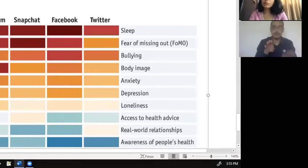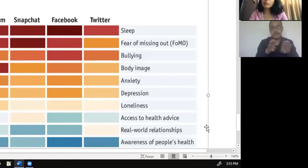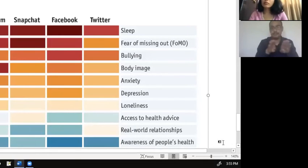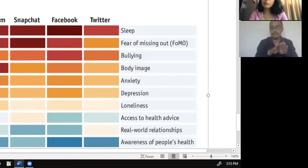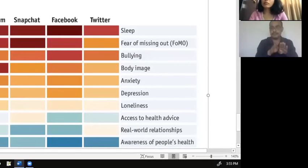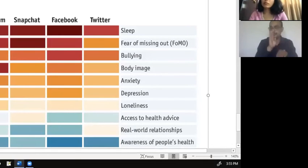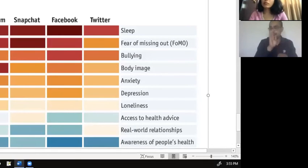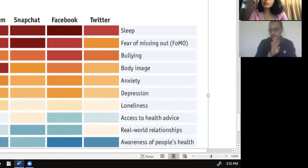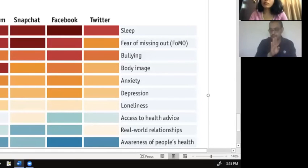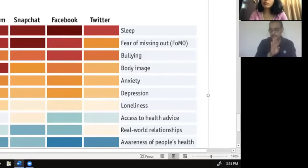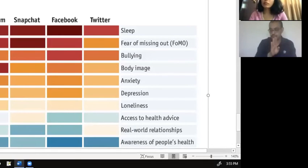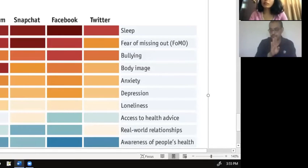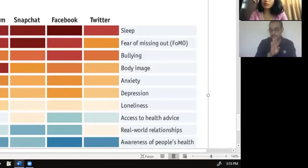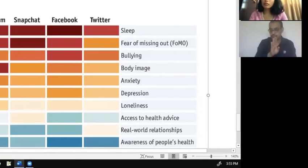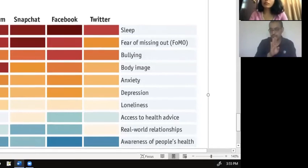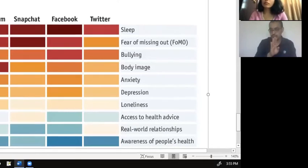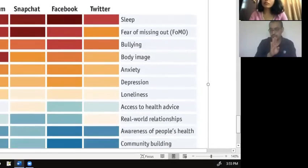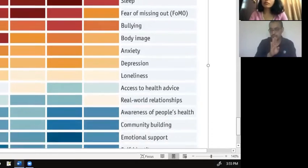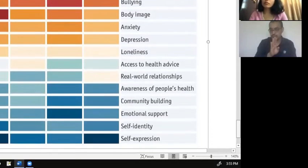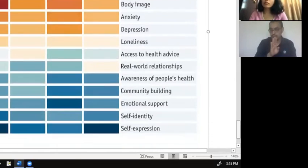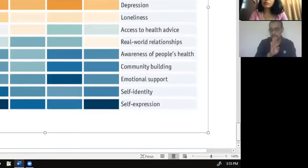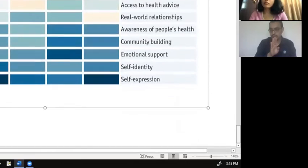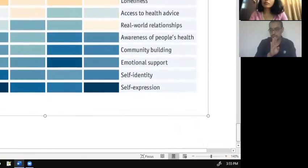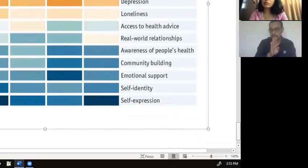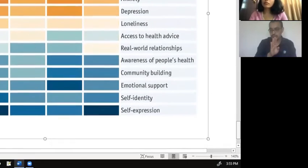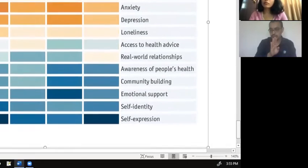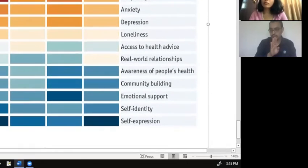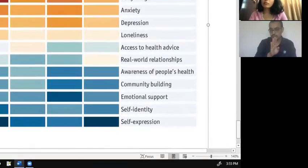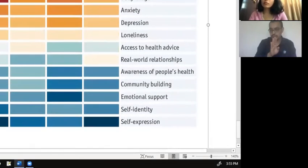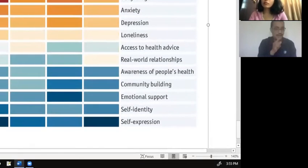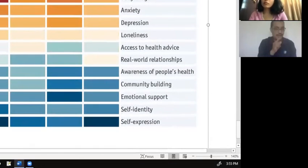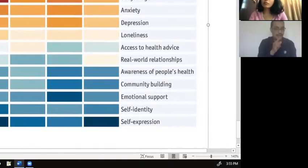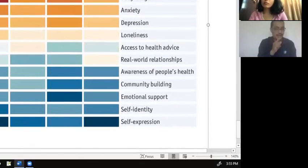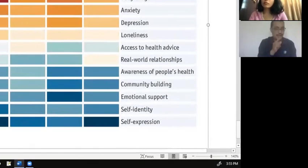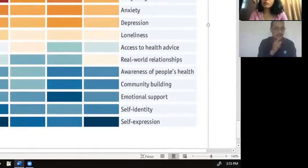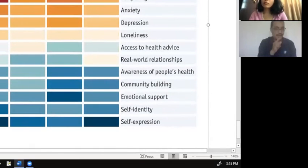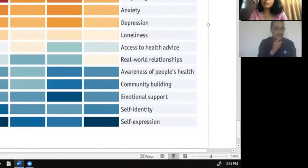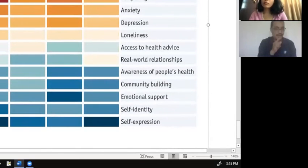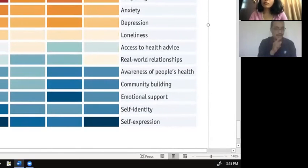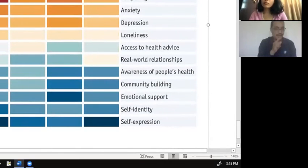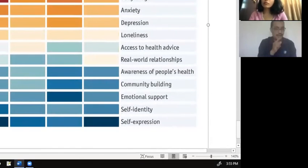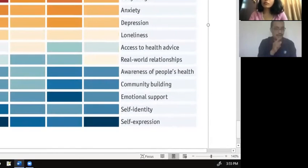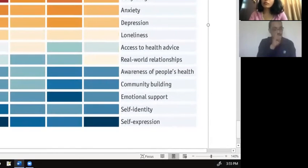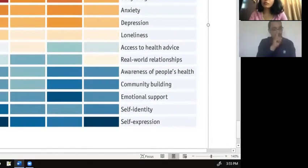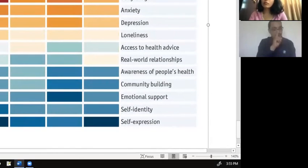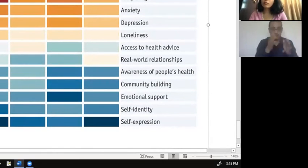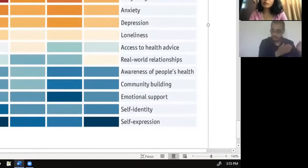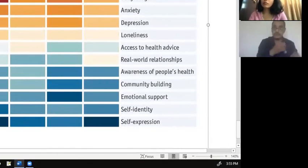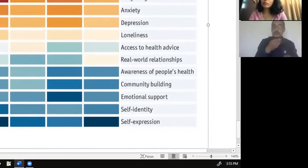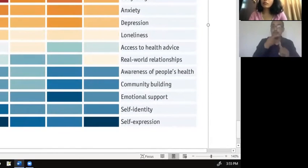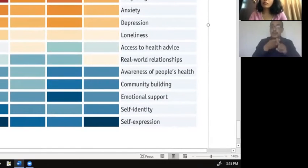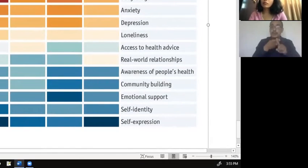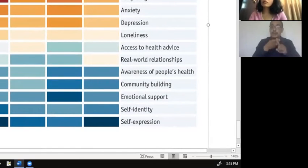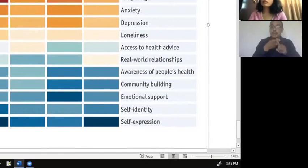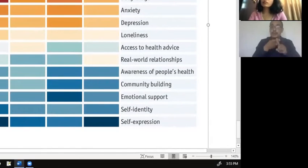जुन प्रायः हामीले देखिरहेको कुरा हो र यो भयो नकारात्मक कुराहरू पनि सकारात्मक कुराहरू पनि छन् जस्तै तपाईँले सेल्फ एक्सप्रेसन कहिले एक्सप्रेस गर्न